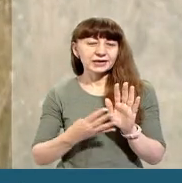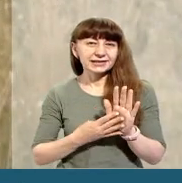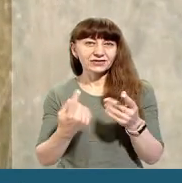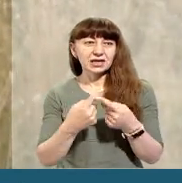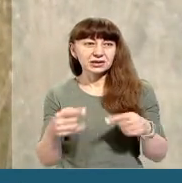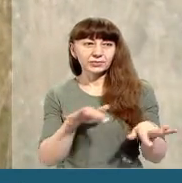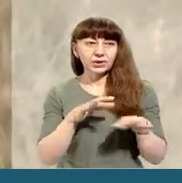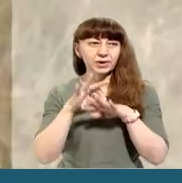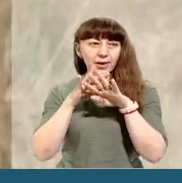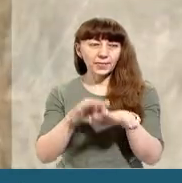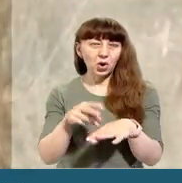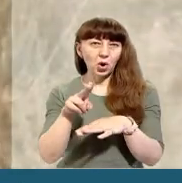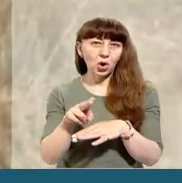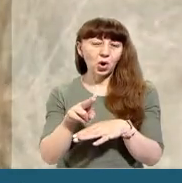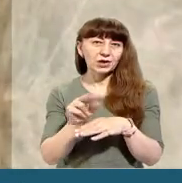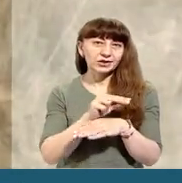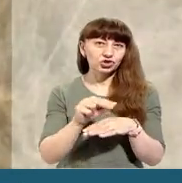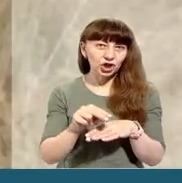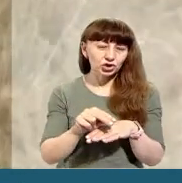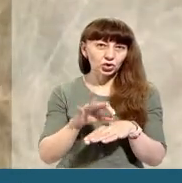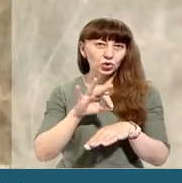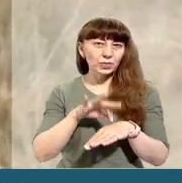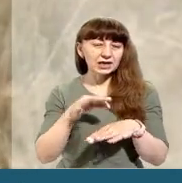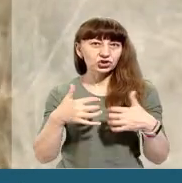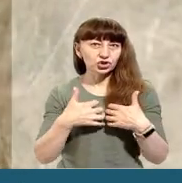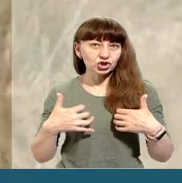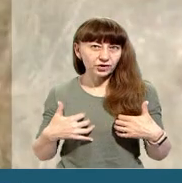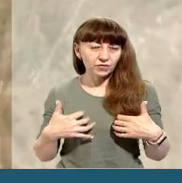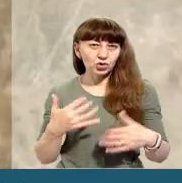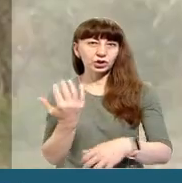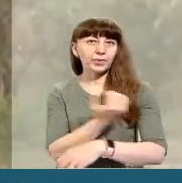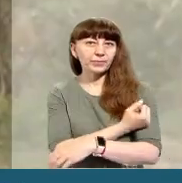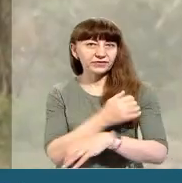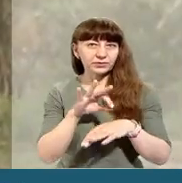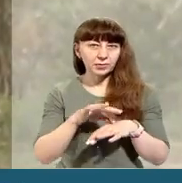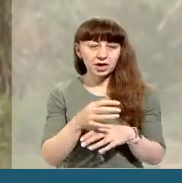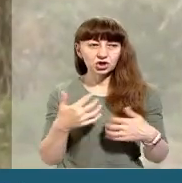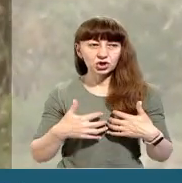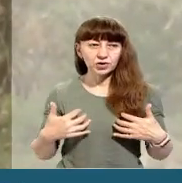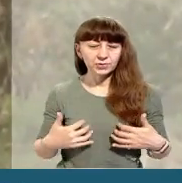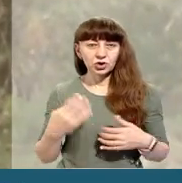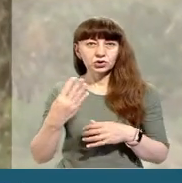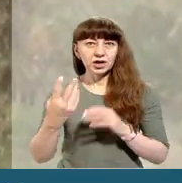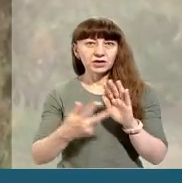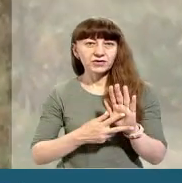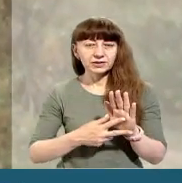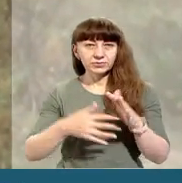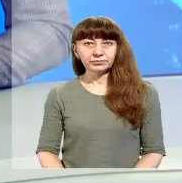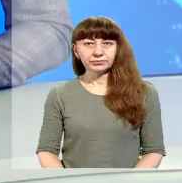анықталды. Оларға қатысты барлық қажетті іс-шаралар жүргізілді, дейді басқарма басшысы. Гүлсезім Шоқанқызы, Алексей Тіне, Қостанай